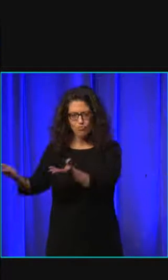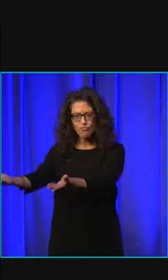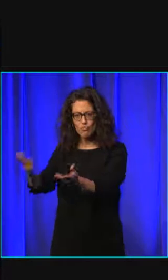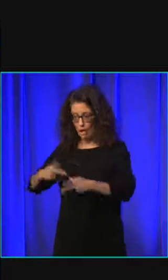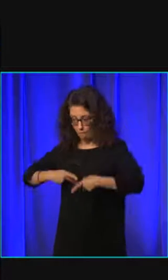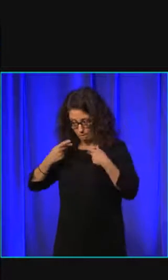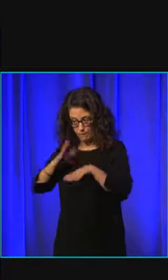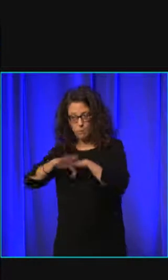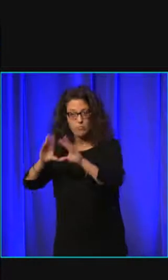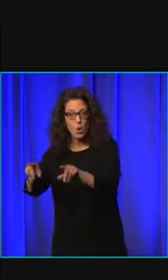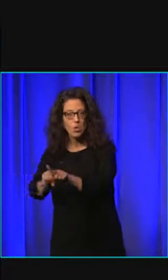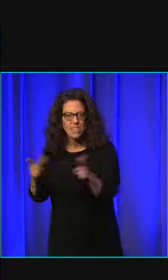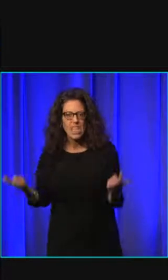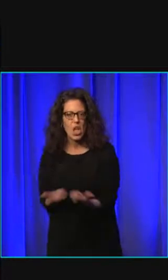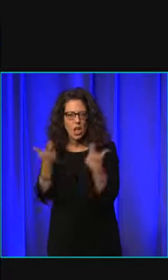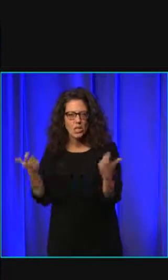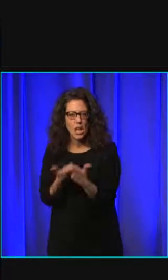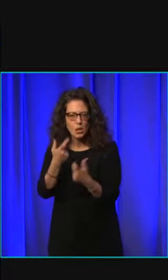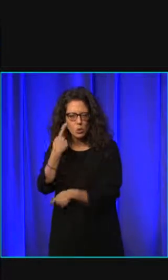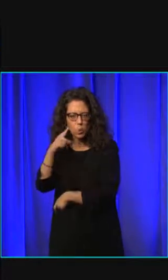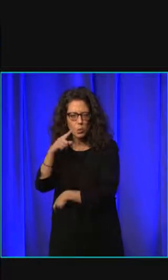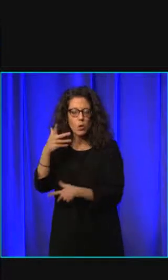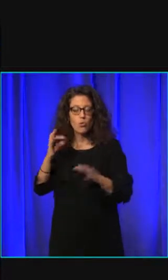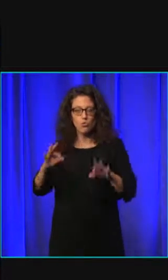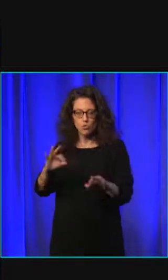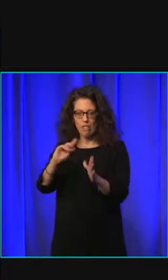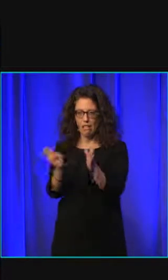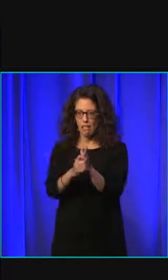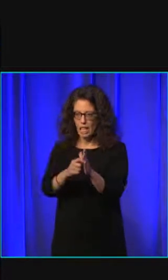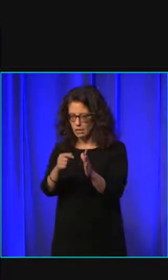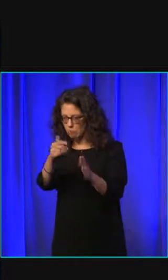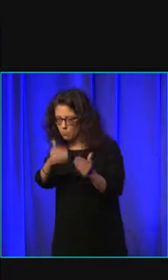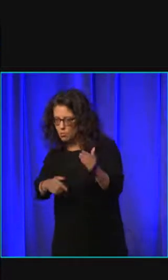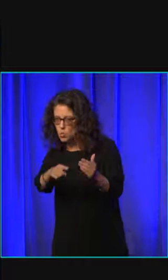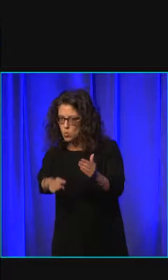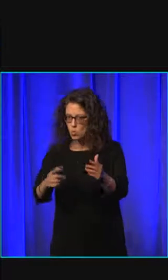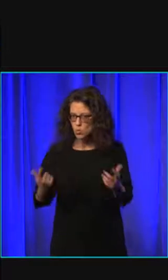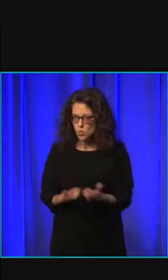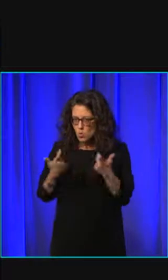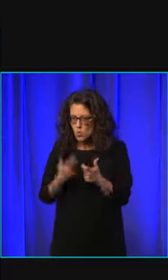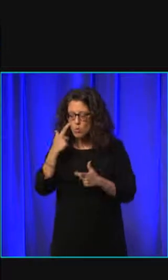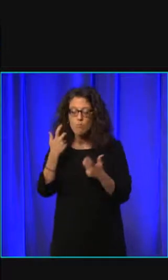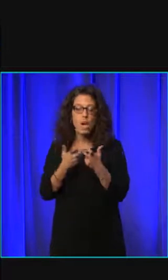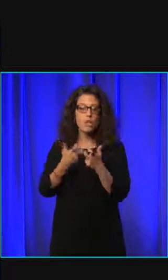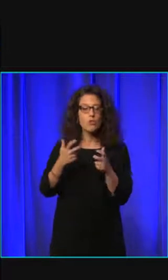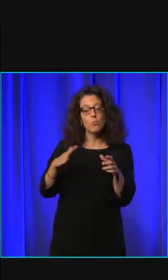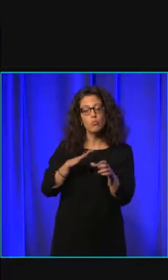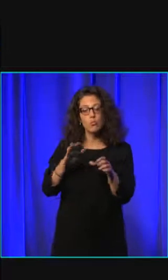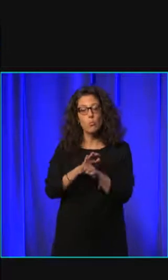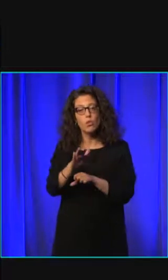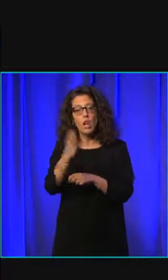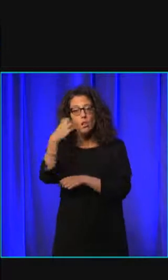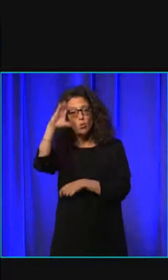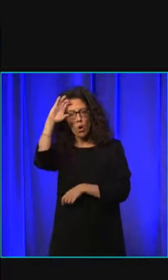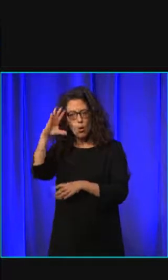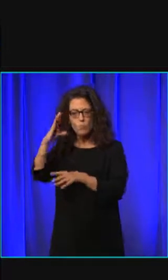Et pourquoi ils s'entraînent? Pour préparer des grandes échéances sportives telles que les championnats d'Europe, les World Cup, les